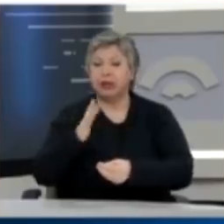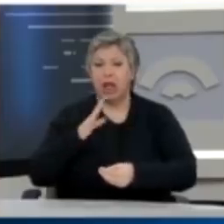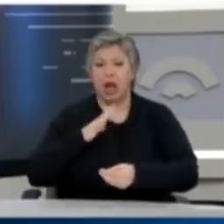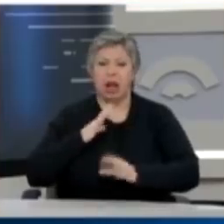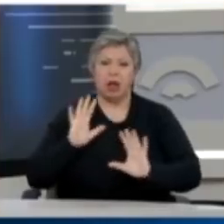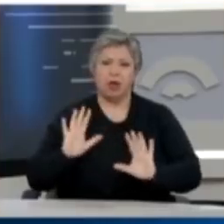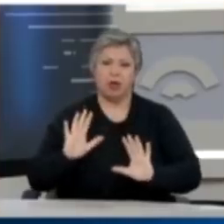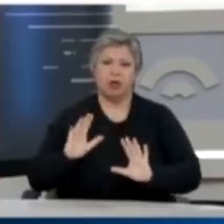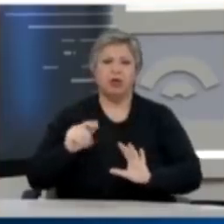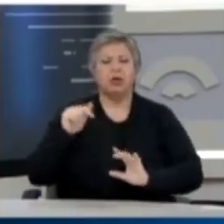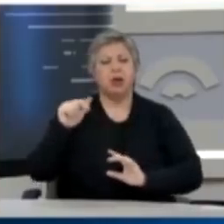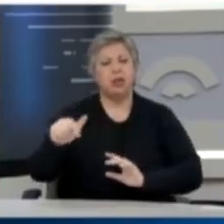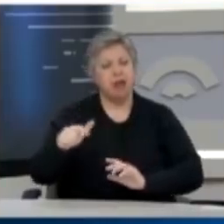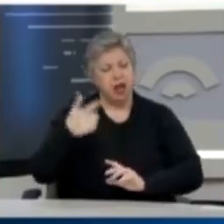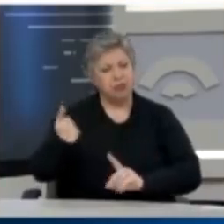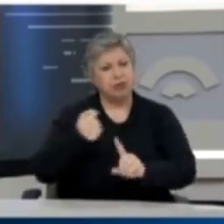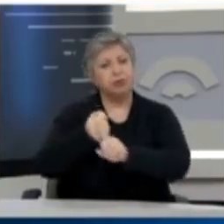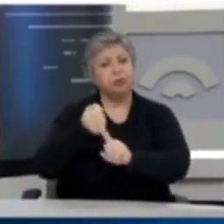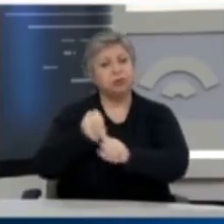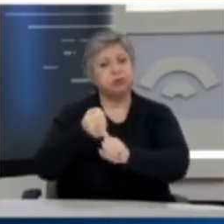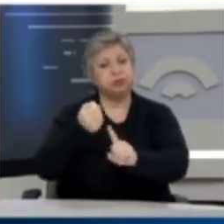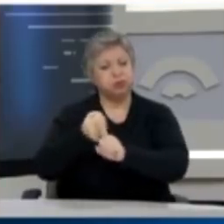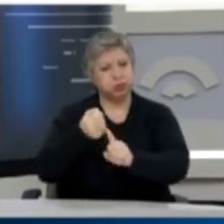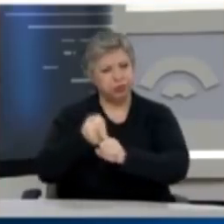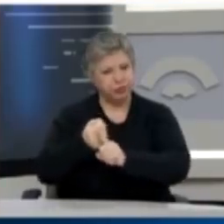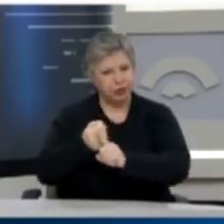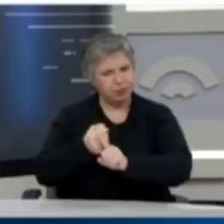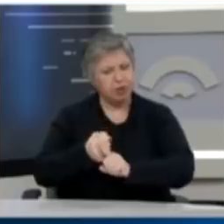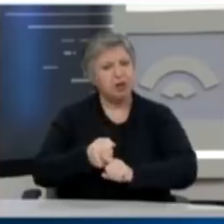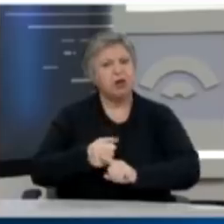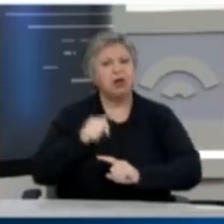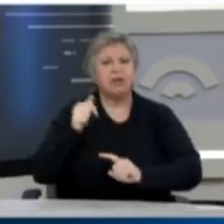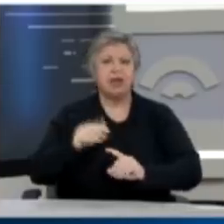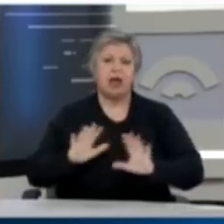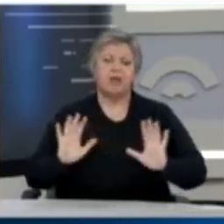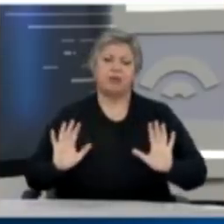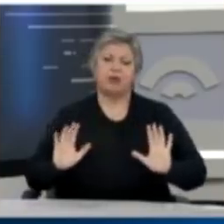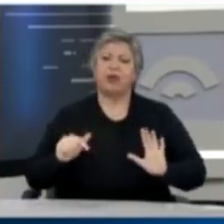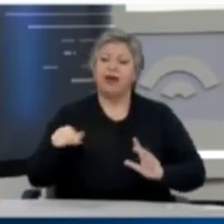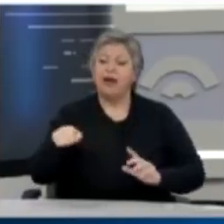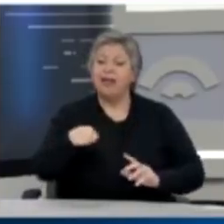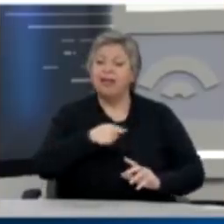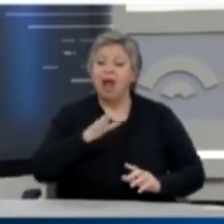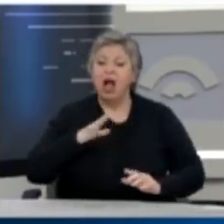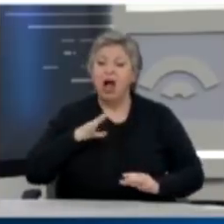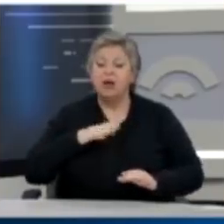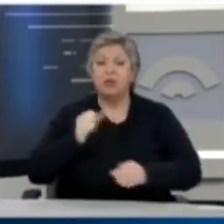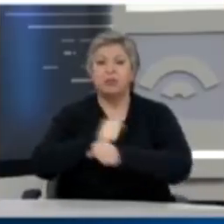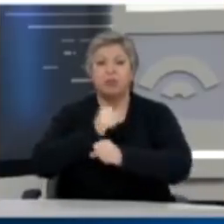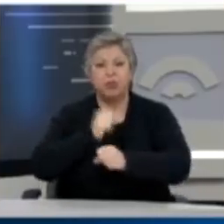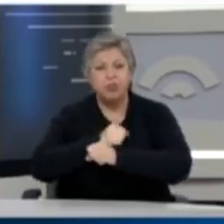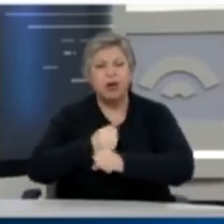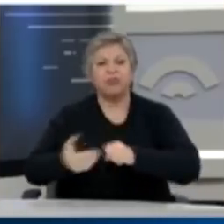γίνουν αντικείμενο διεκδίκησης του κινήματος. Μέσα από αυτή την πάλη, οι εργαζόμενοι, οι αγρότες,